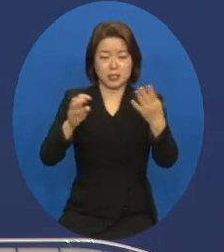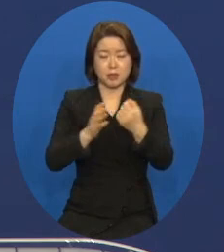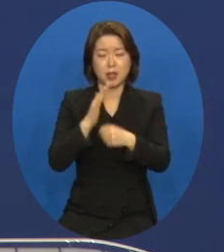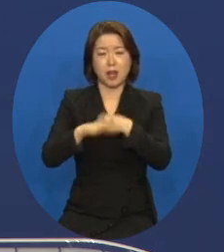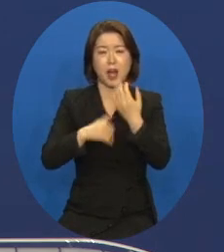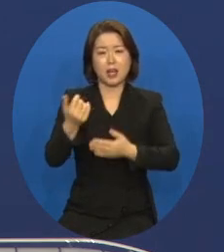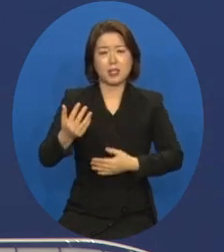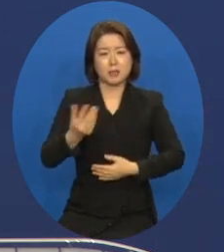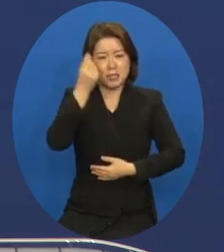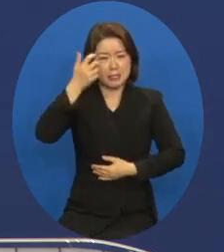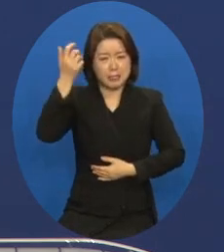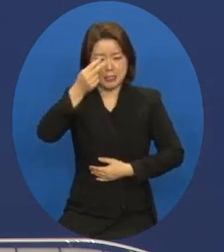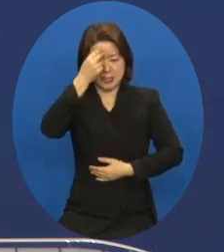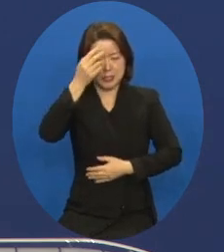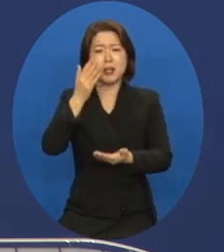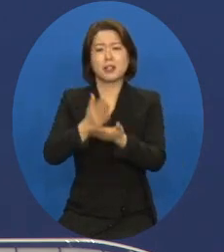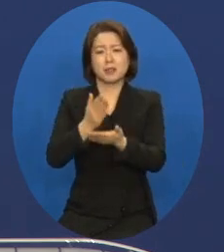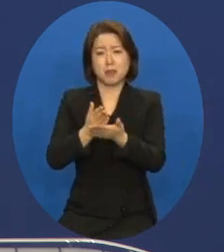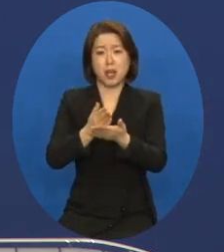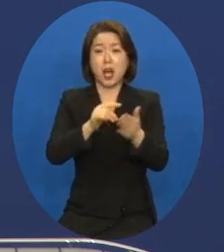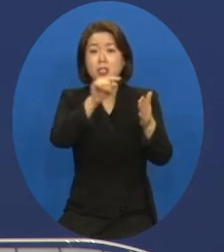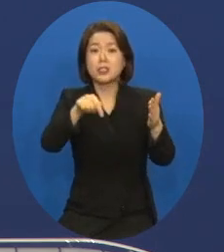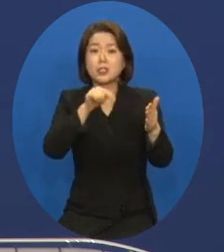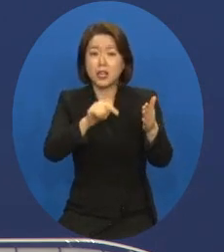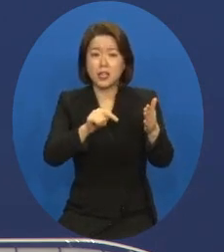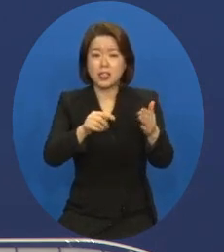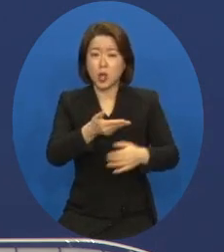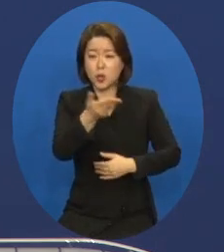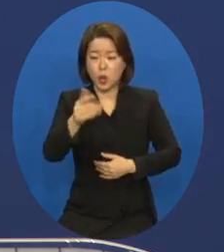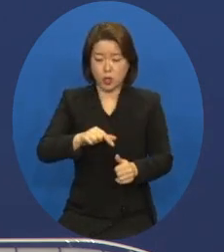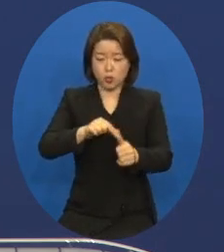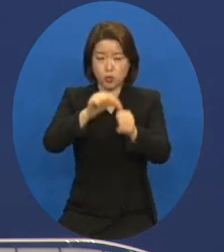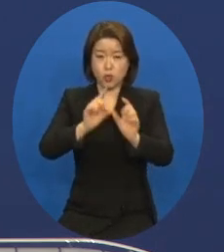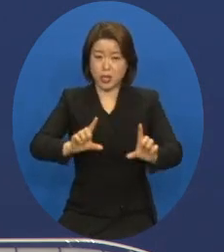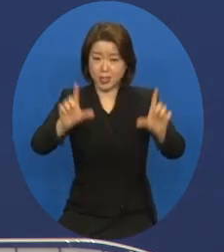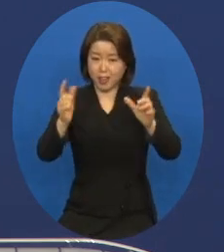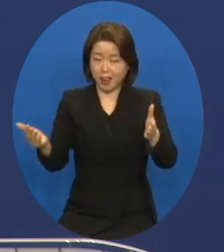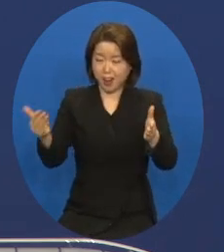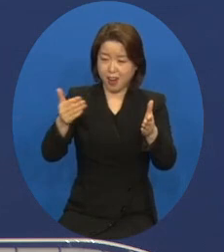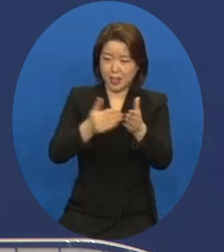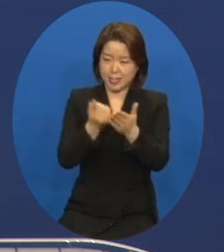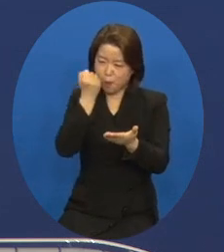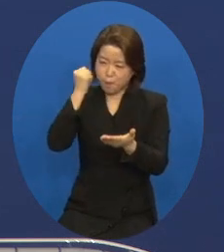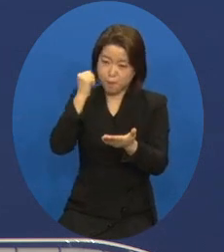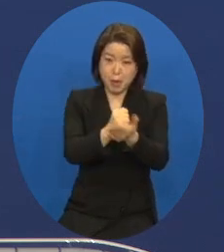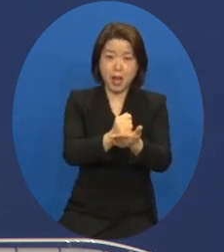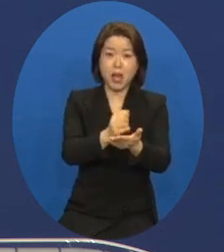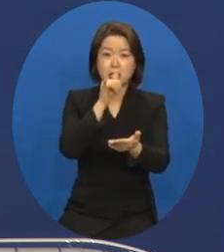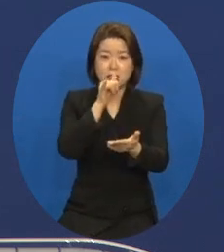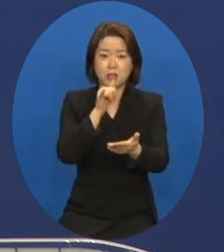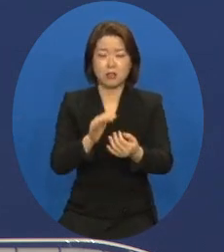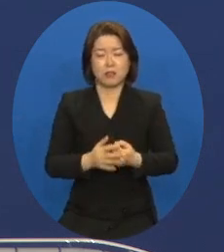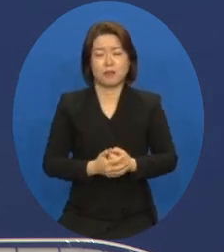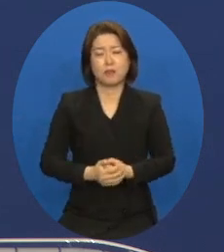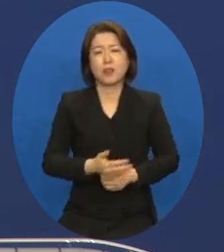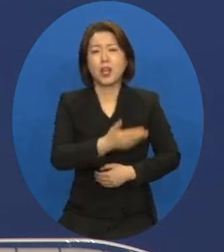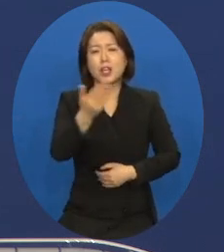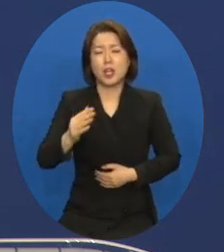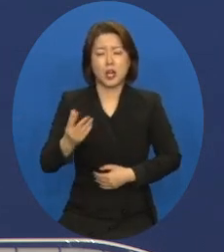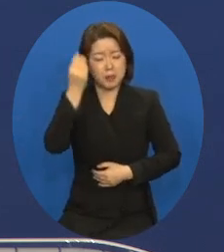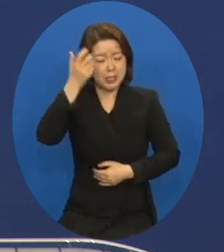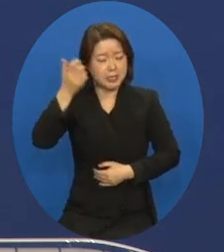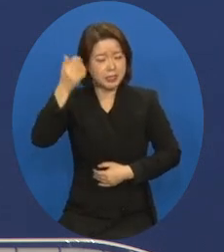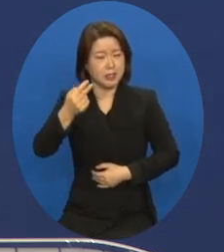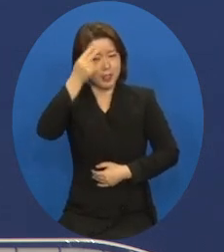하지 마라 그 안에서 너희가 구원의 날까지 인치심을 받았느니라 여러분은 성령의